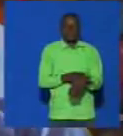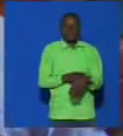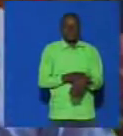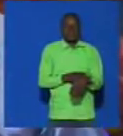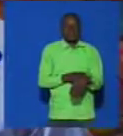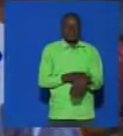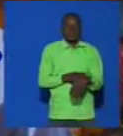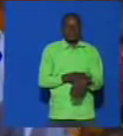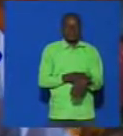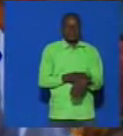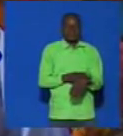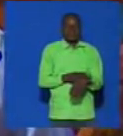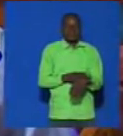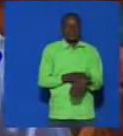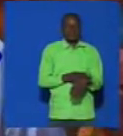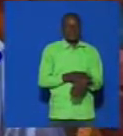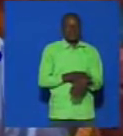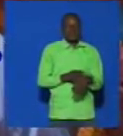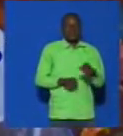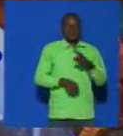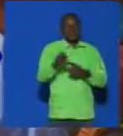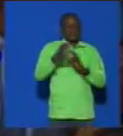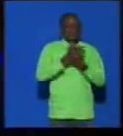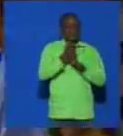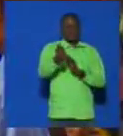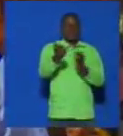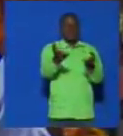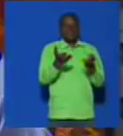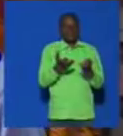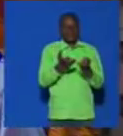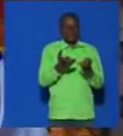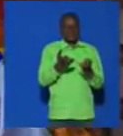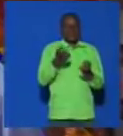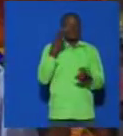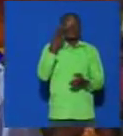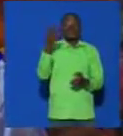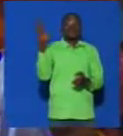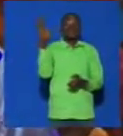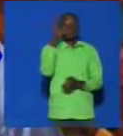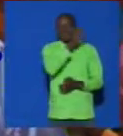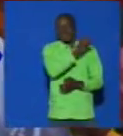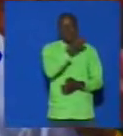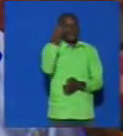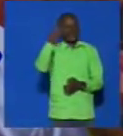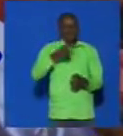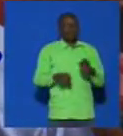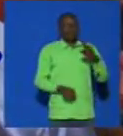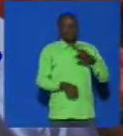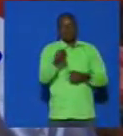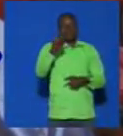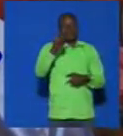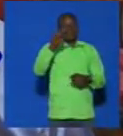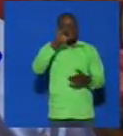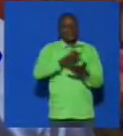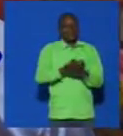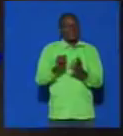je suis quelqu'un soir est alors qu'il faut se dire qu'on voulait un rôle elle va pas à la charge pour le battait bonsoir l'a7